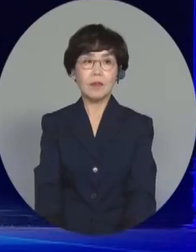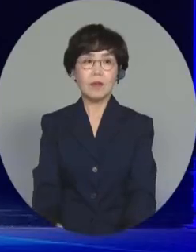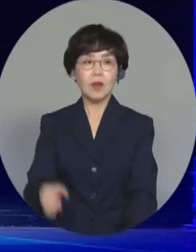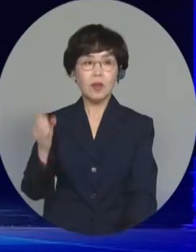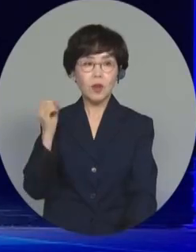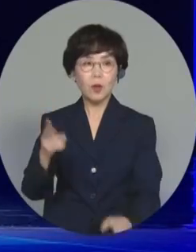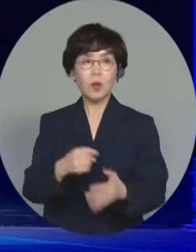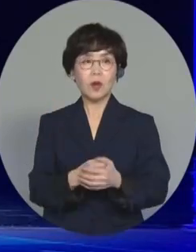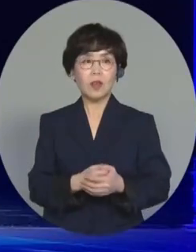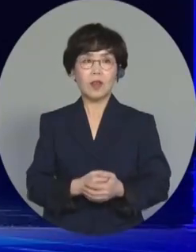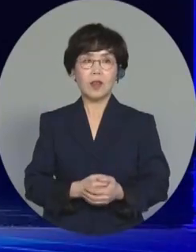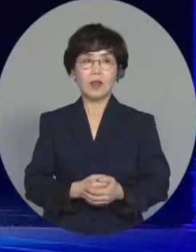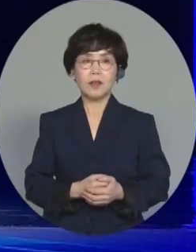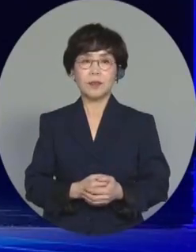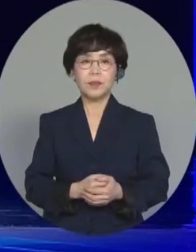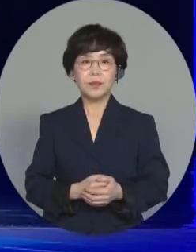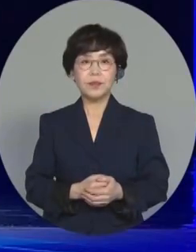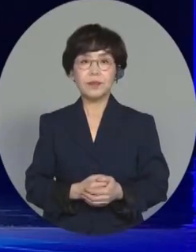또한